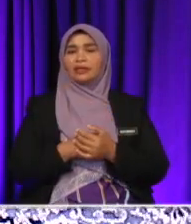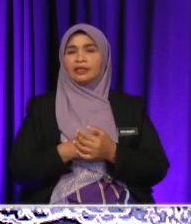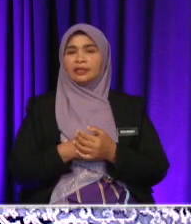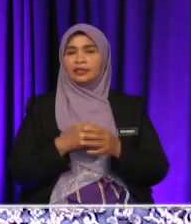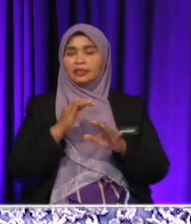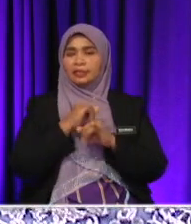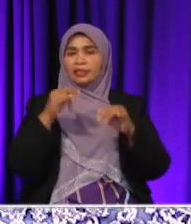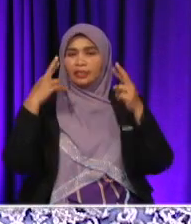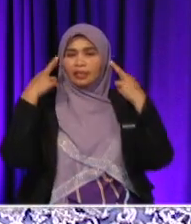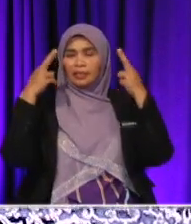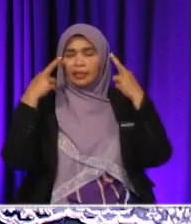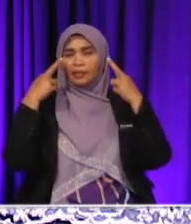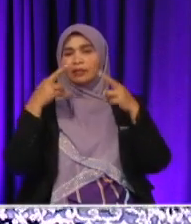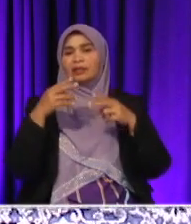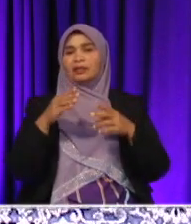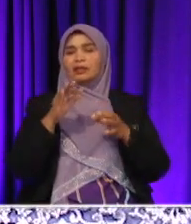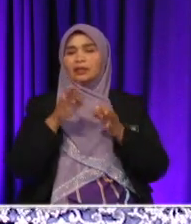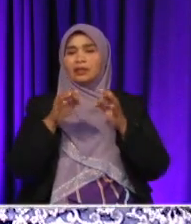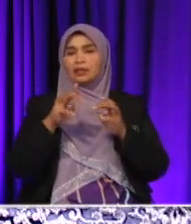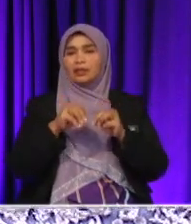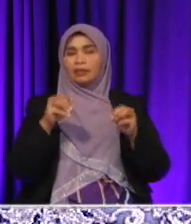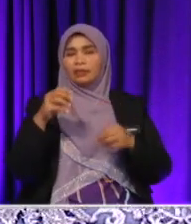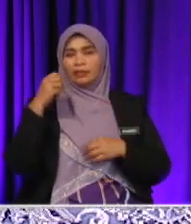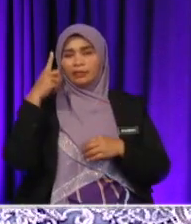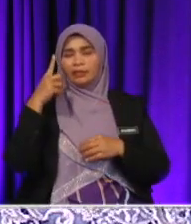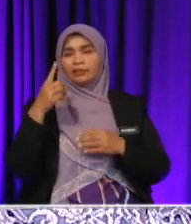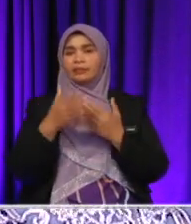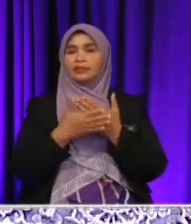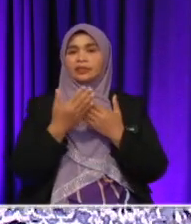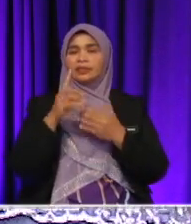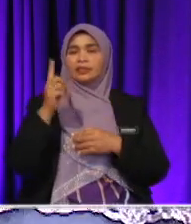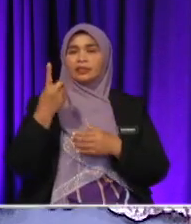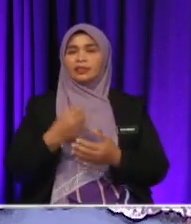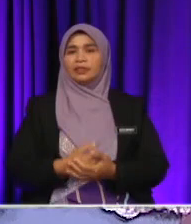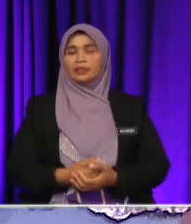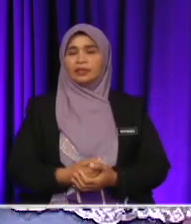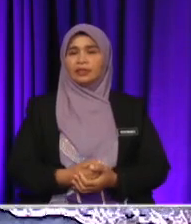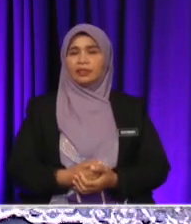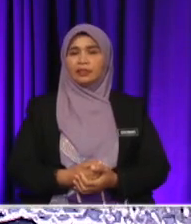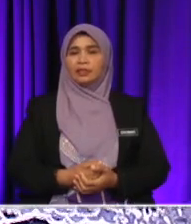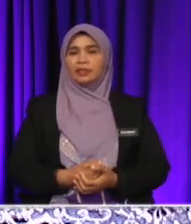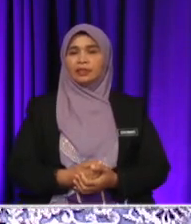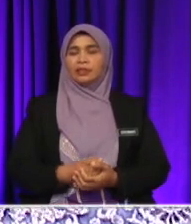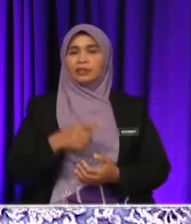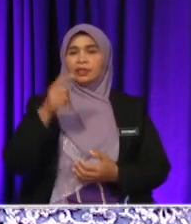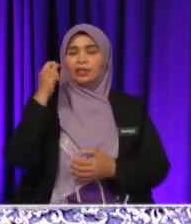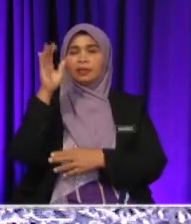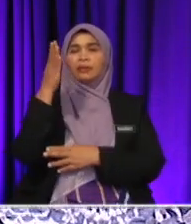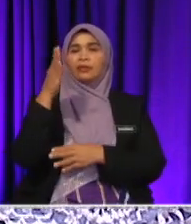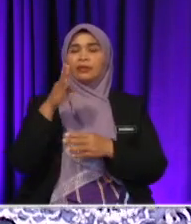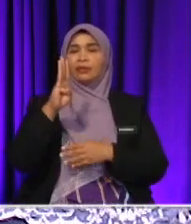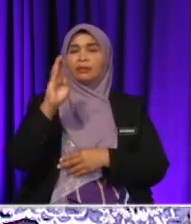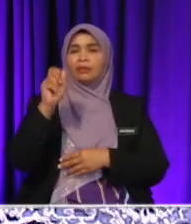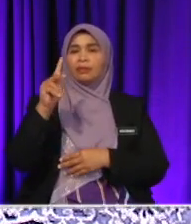kalau murid-murid paham tentang saja Oke Baik tadi pokok-pokok bakau ini